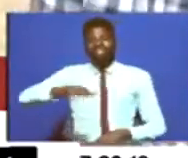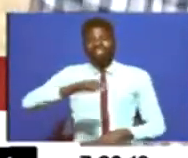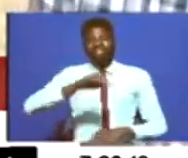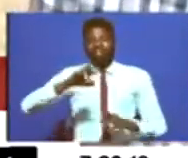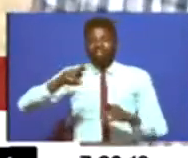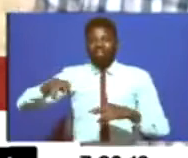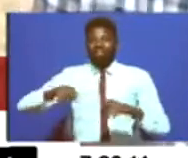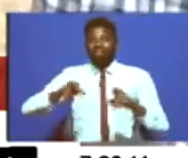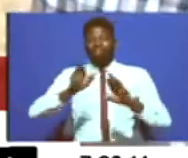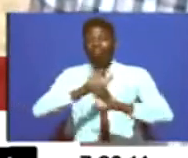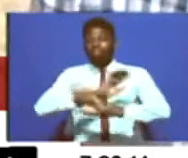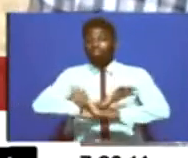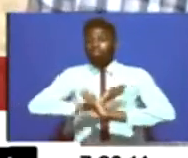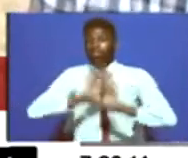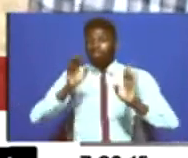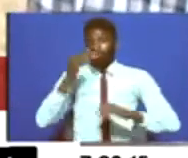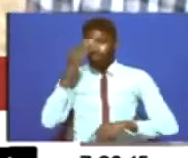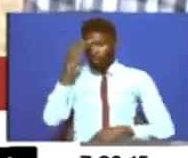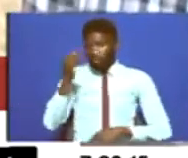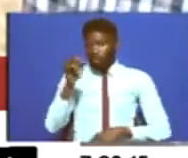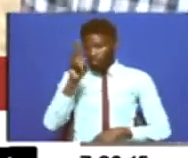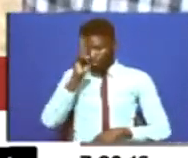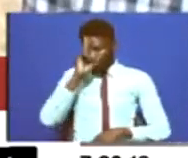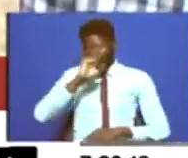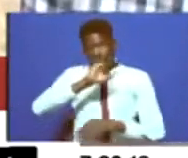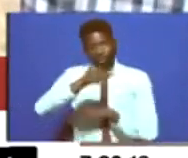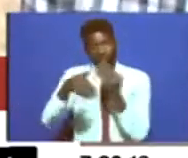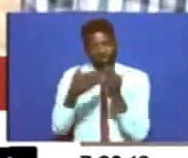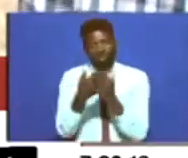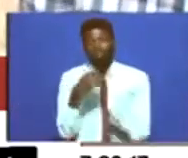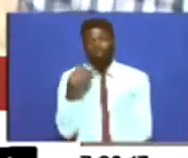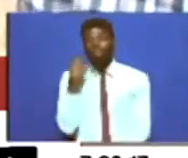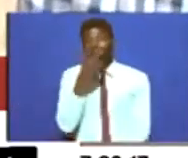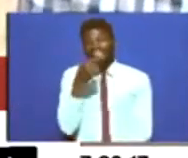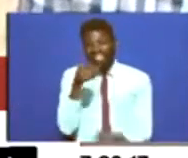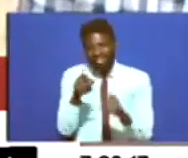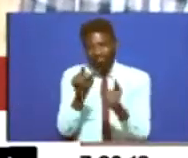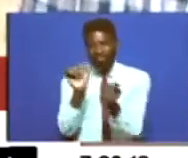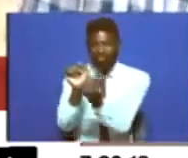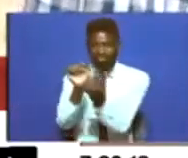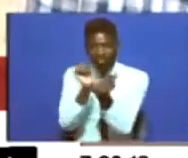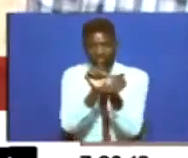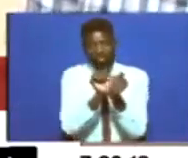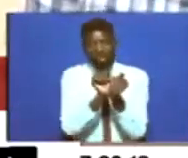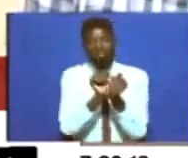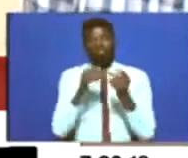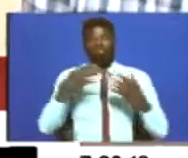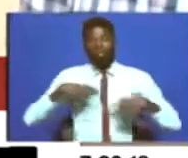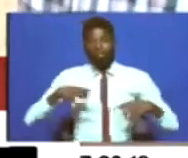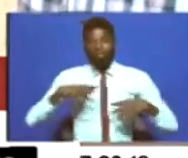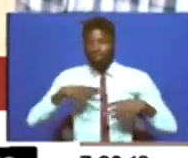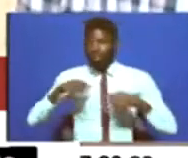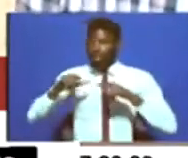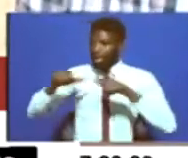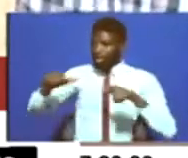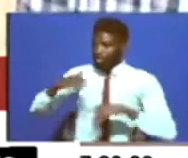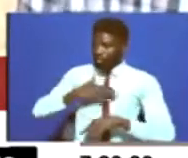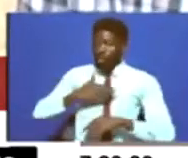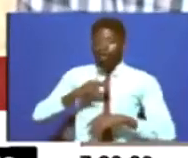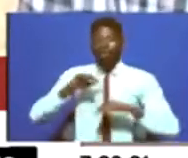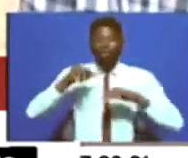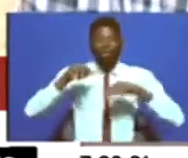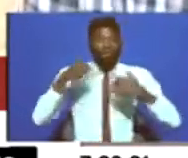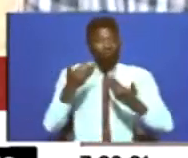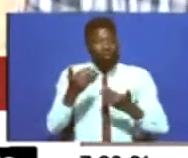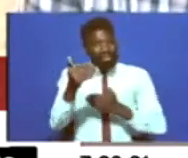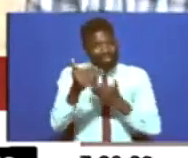That because wale askari wote wameshai kushika watu kwa property yangu ama near my property, wote wanakuanga